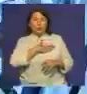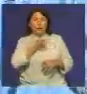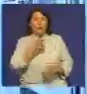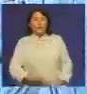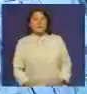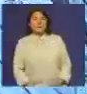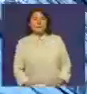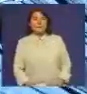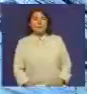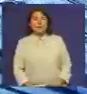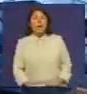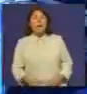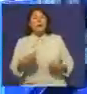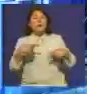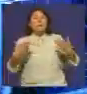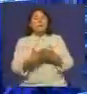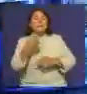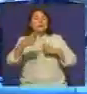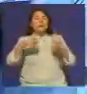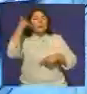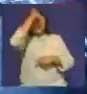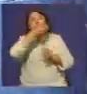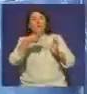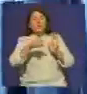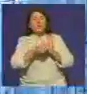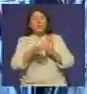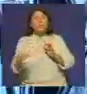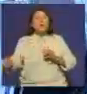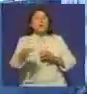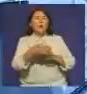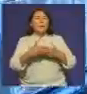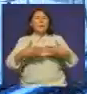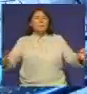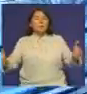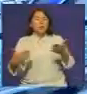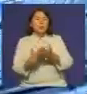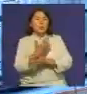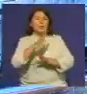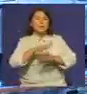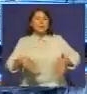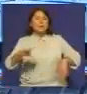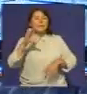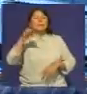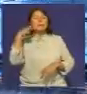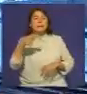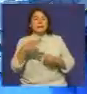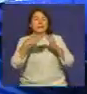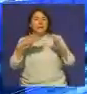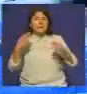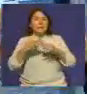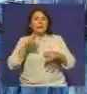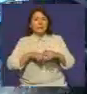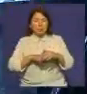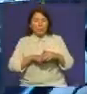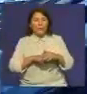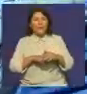и к другим новостям в следующем году 26 микрорайоне распахнет свои двери новый детский сад здание которого на протяжении